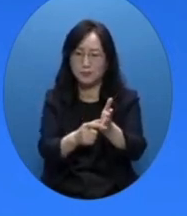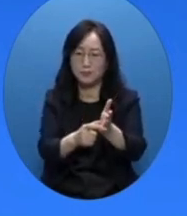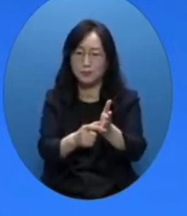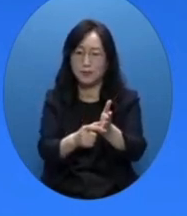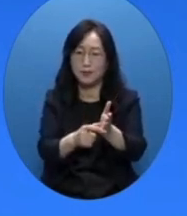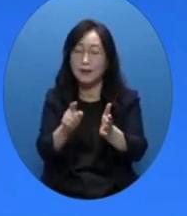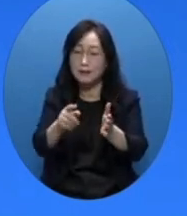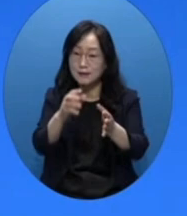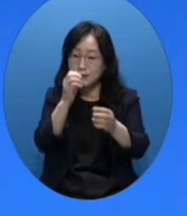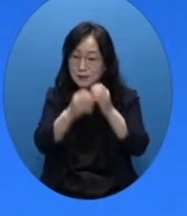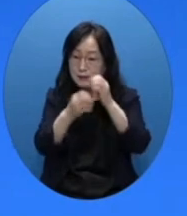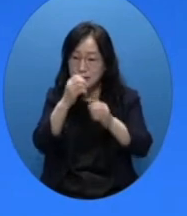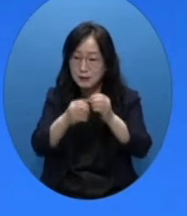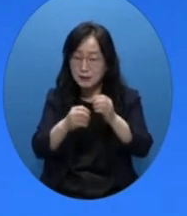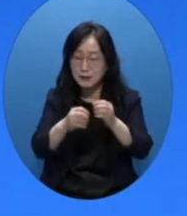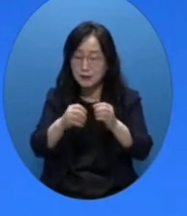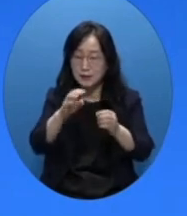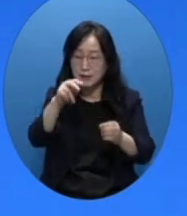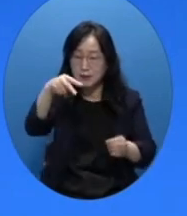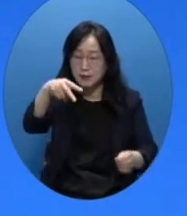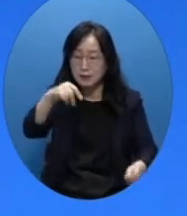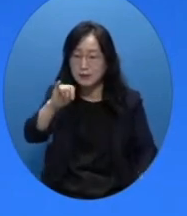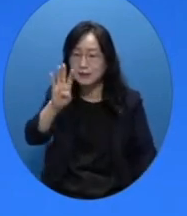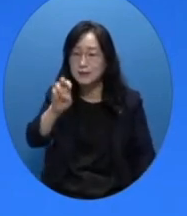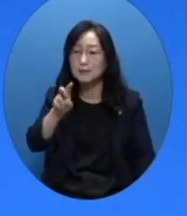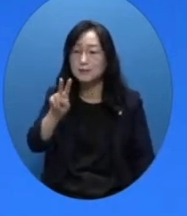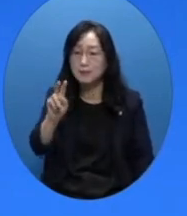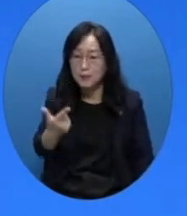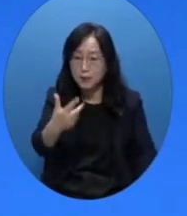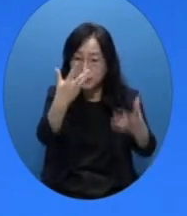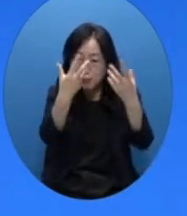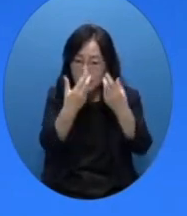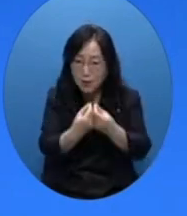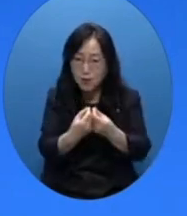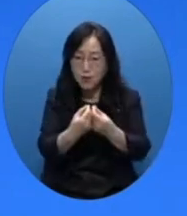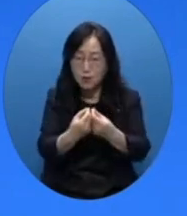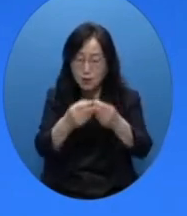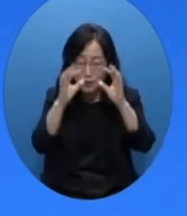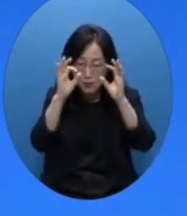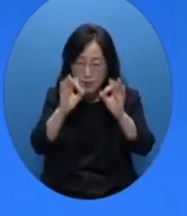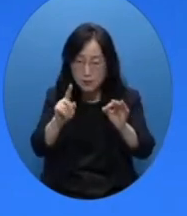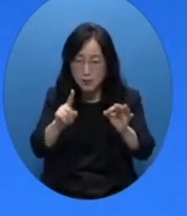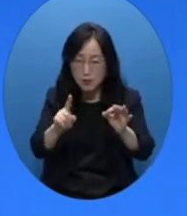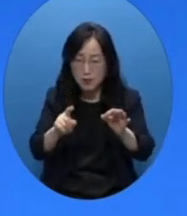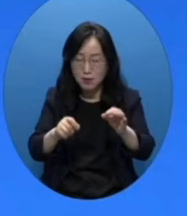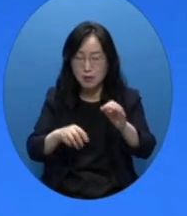이 시편의 앞부분에서 이스라엘 백성들이 출애굽에서 광야길에 들어서서